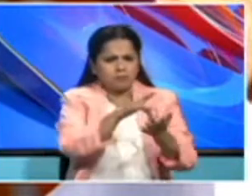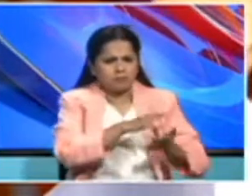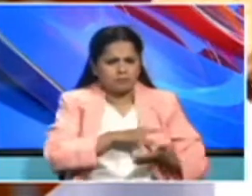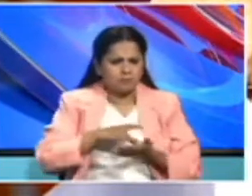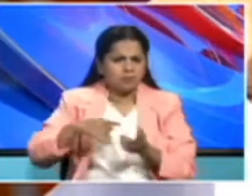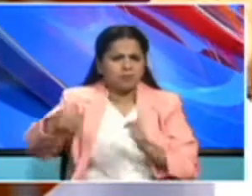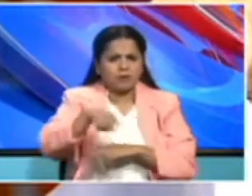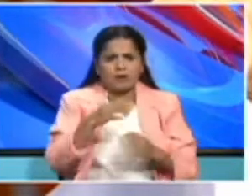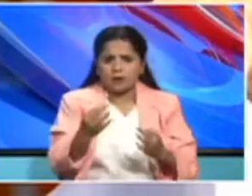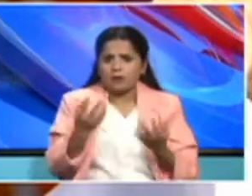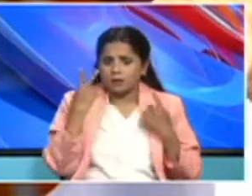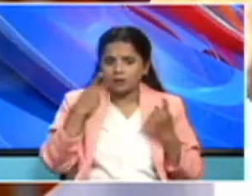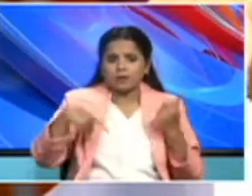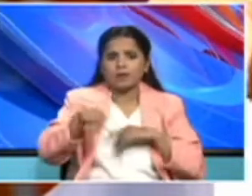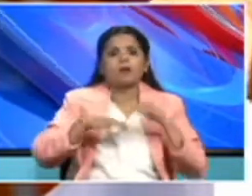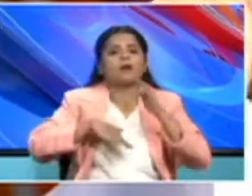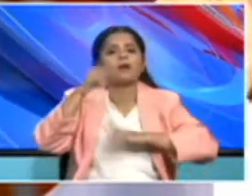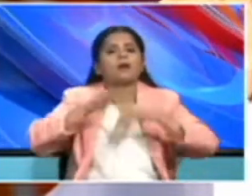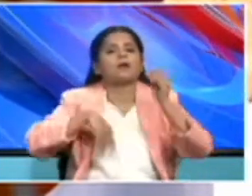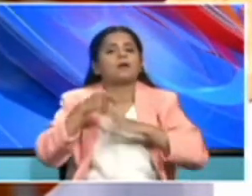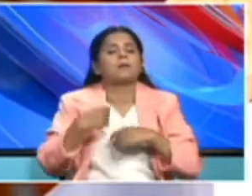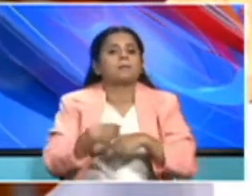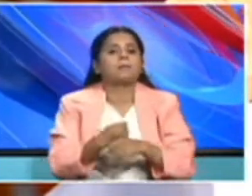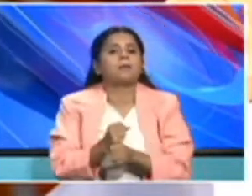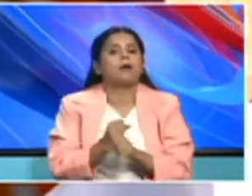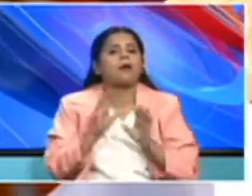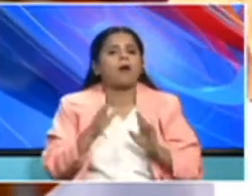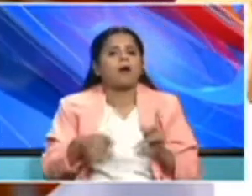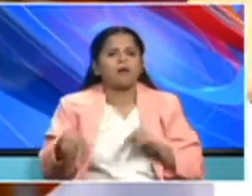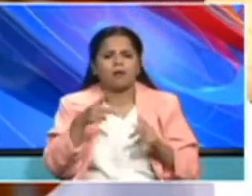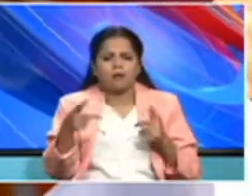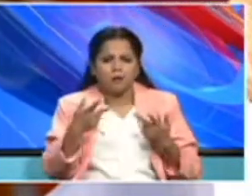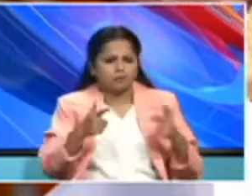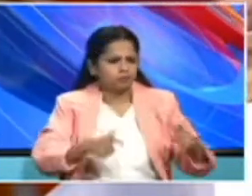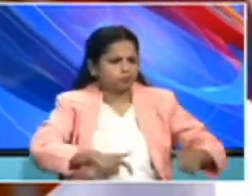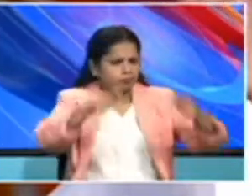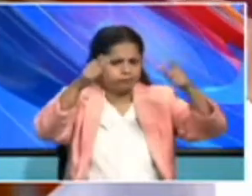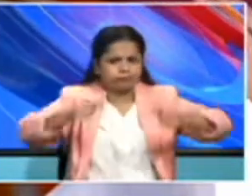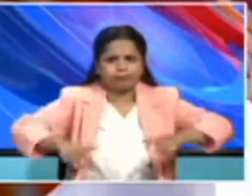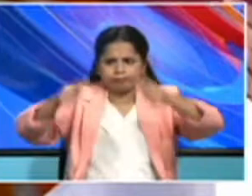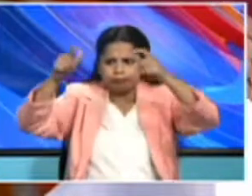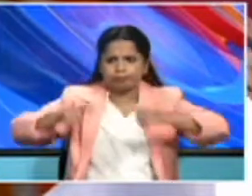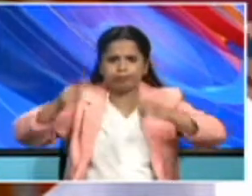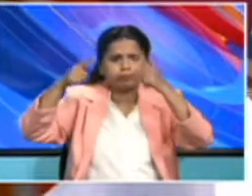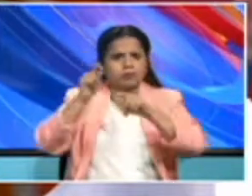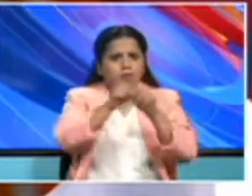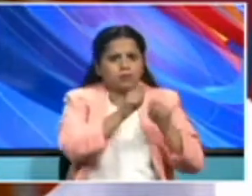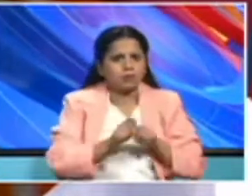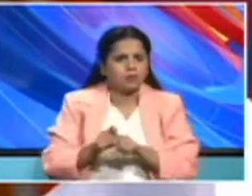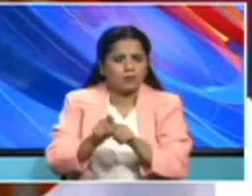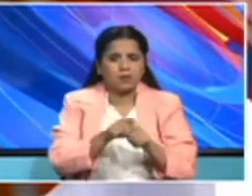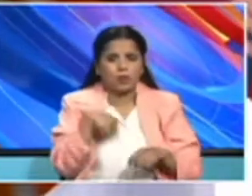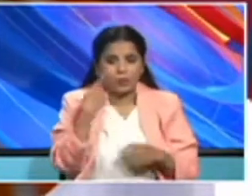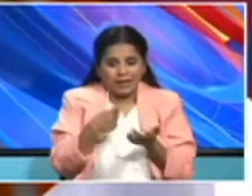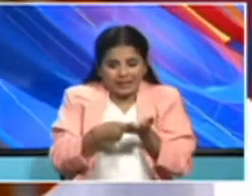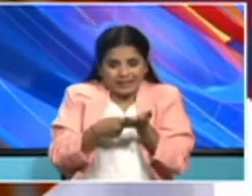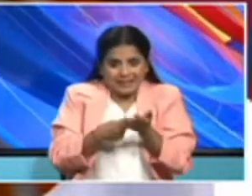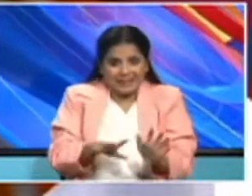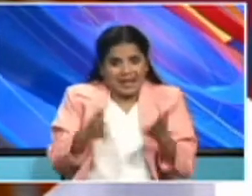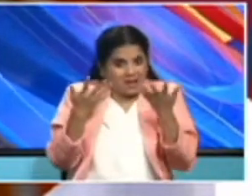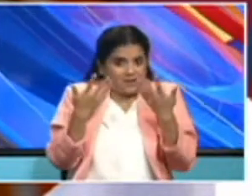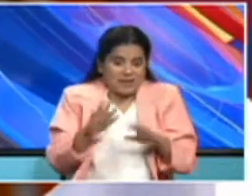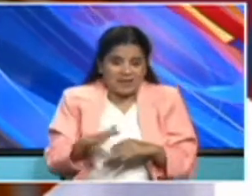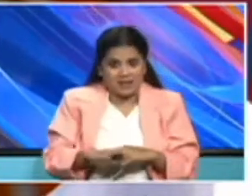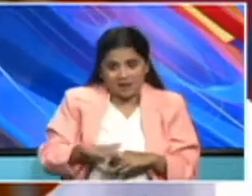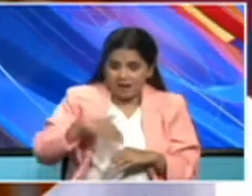स्पोर्ट्स इंफ्रास्ट्रक्चर तैयार किया जा रहा है। इतना ही नहीं, रिटायर होने के बाद भी